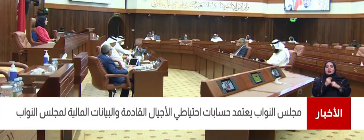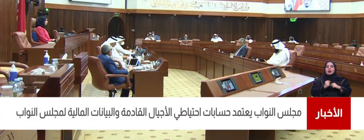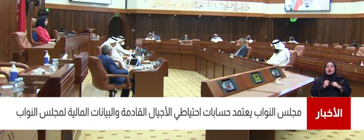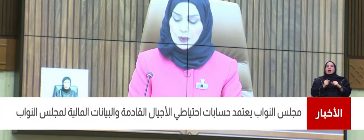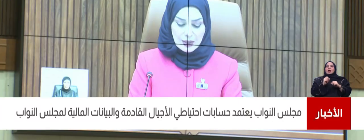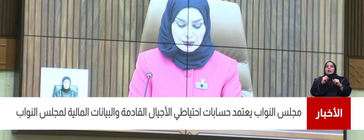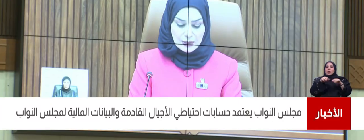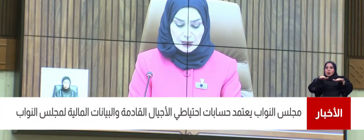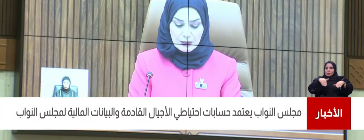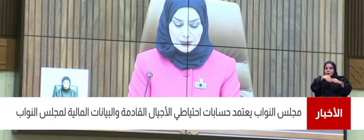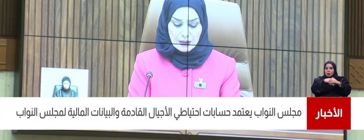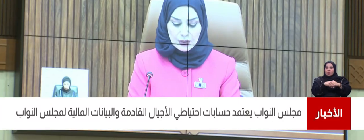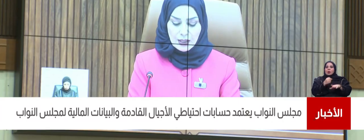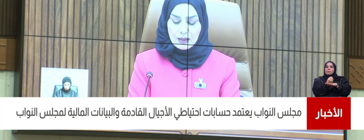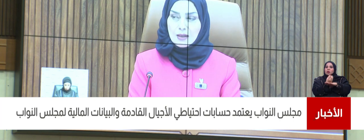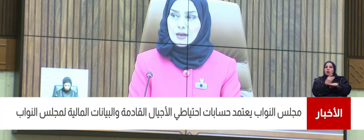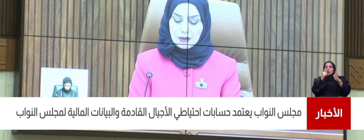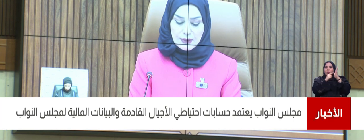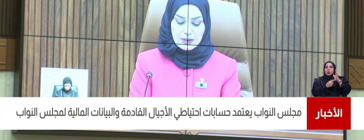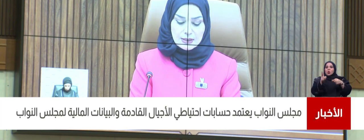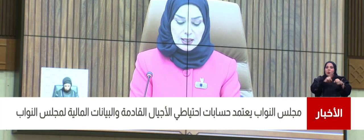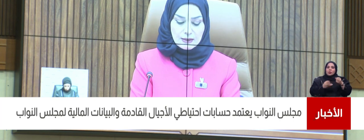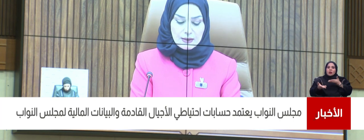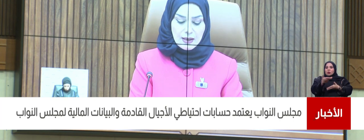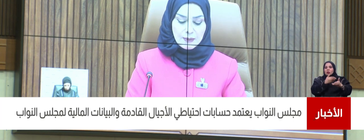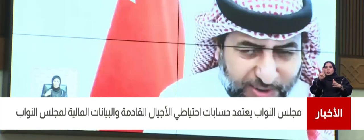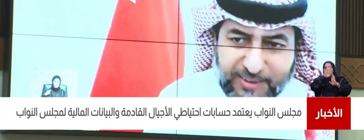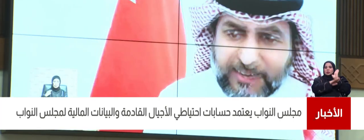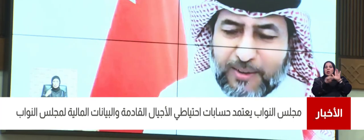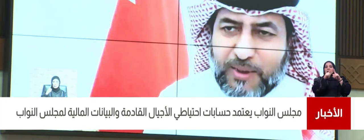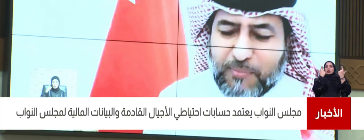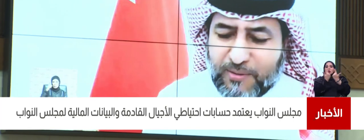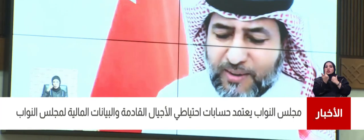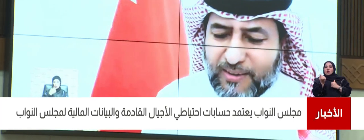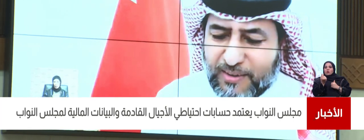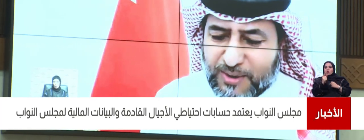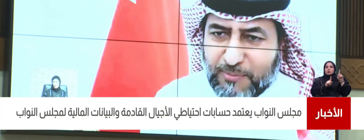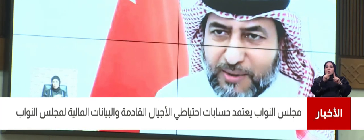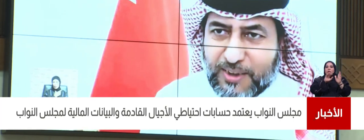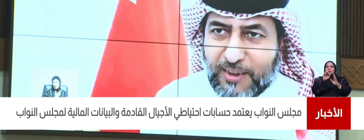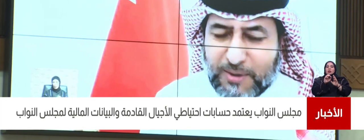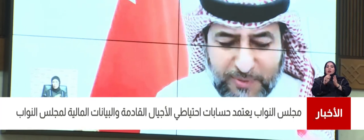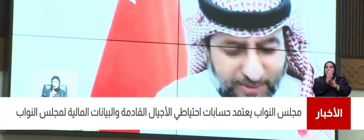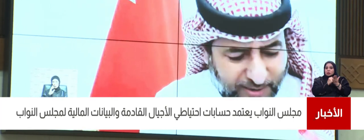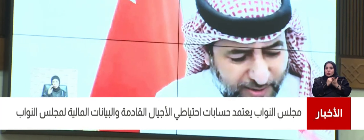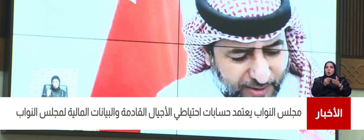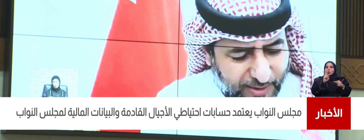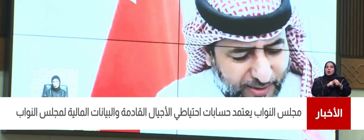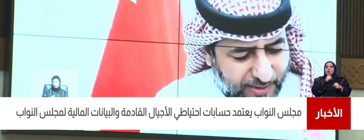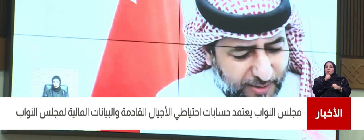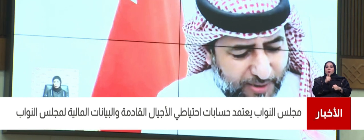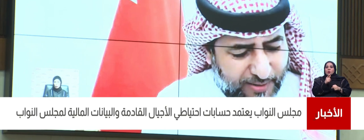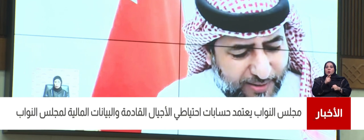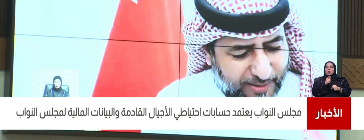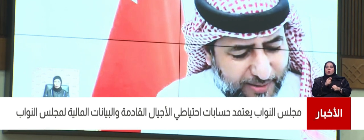بقانون، ثم انتقل إلى مناقشة تقارير لجنة الشؤون المالية والاقتصادية بخصوص الحساب الختامي